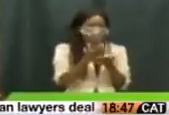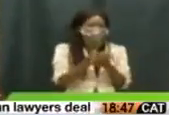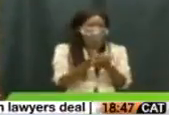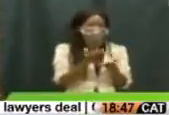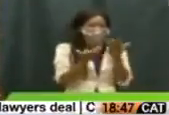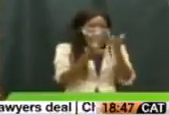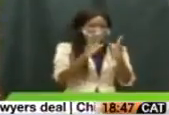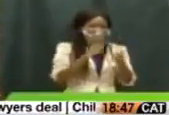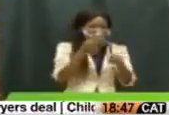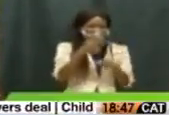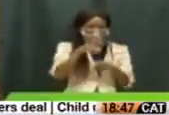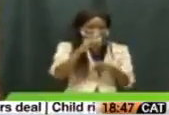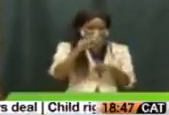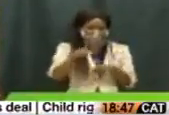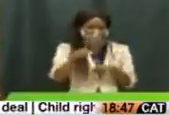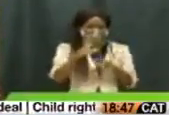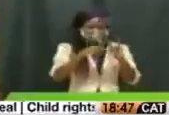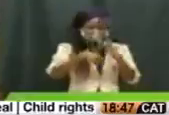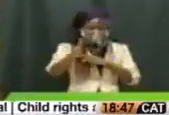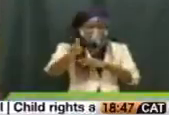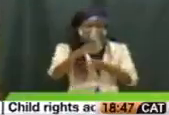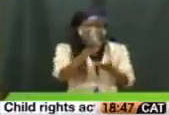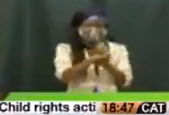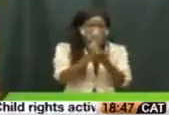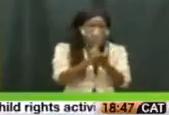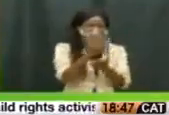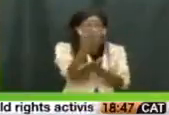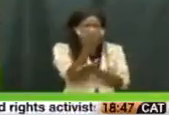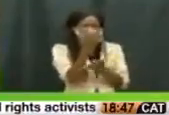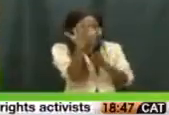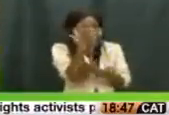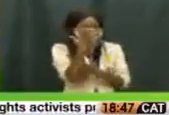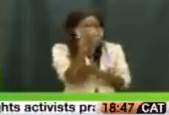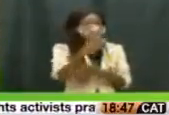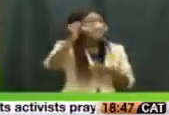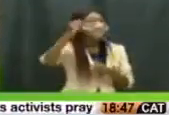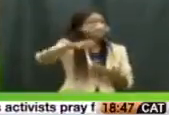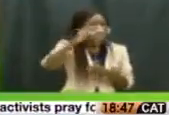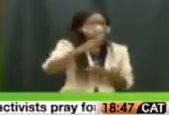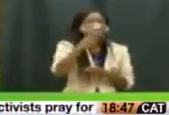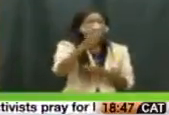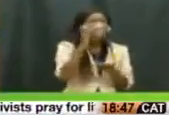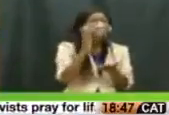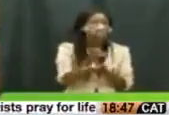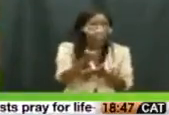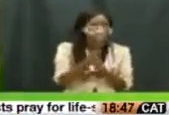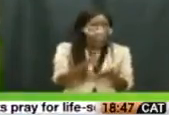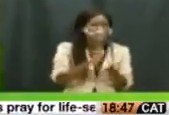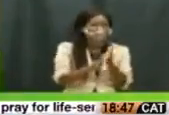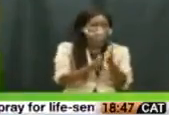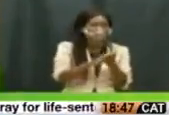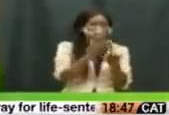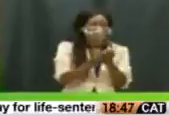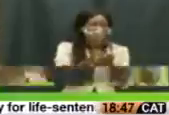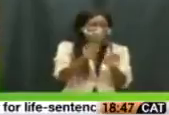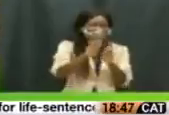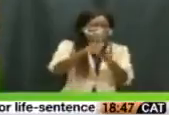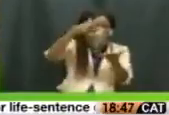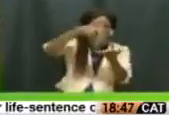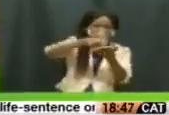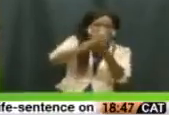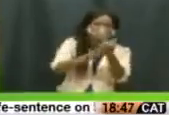athamange ayendere ma bank mina 4 5 agwirizana ndine kuti even sanitizer kawiri kawiri